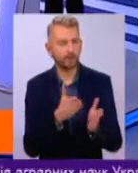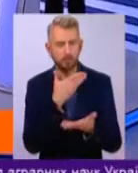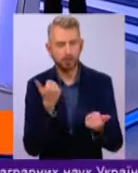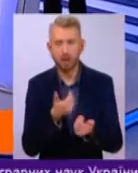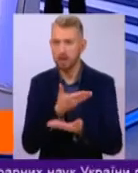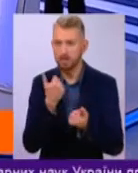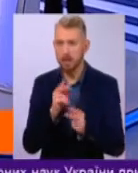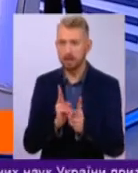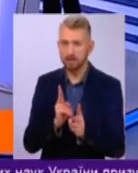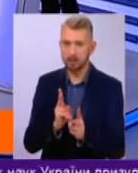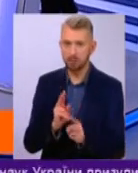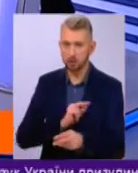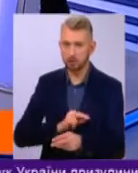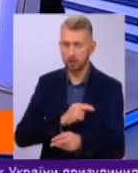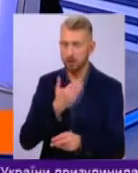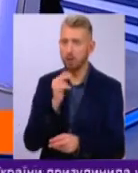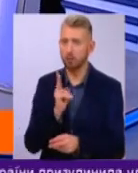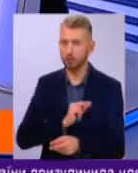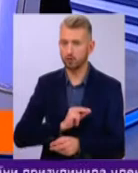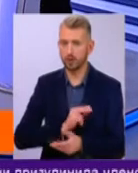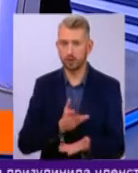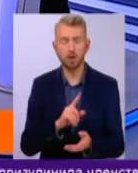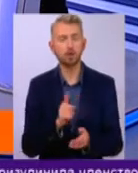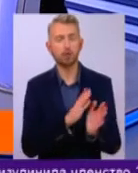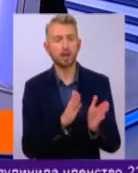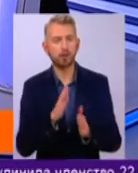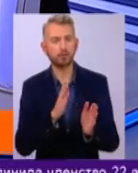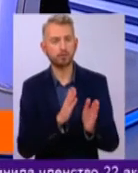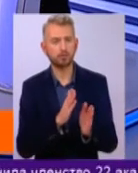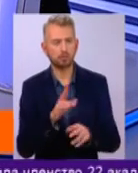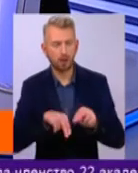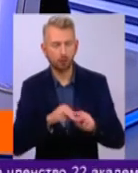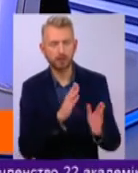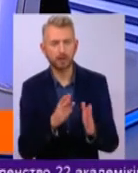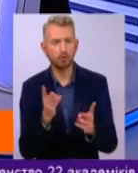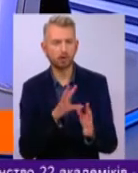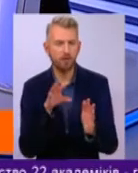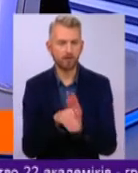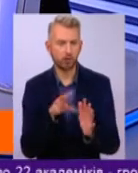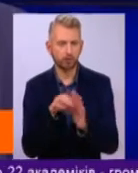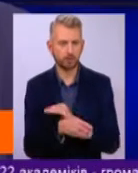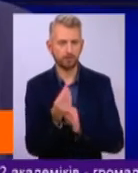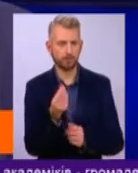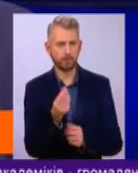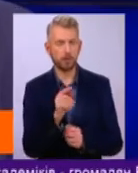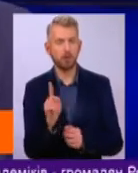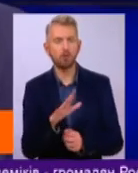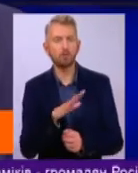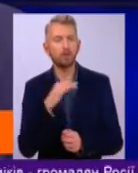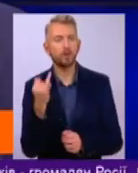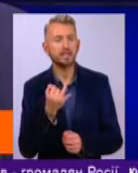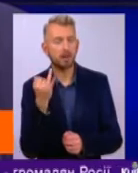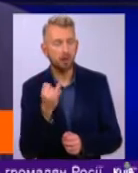чим працювати, і немає кому працювати. Для того, щоб налагодити систему, треба вкладувати, вкладувати і вкладувати. Щоб було